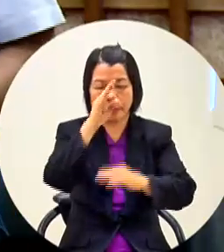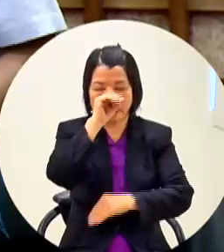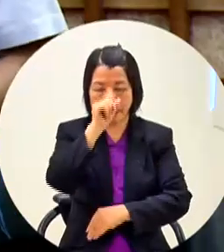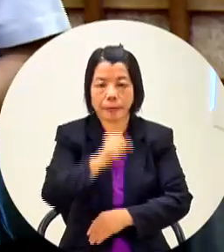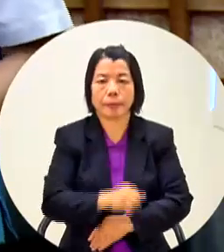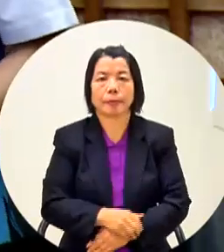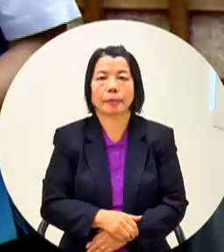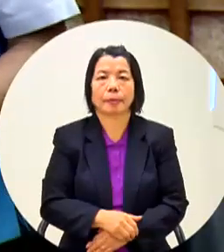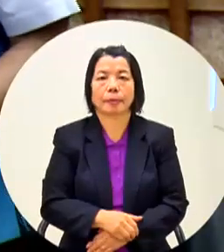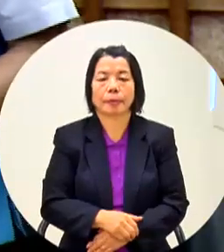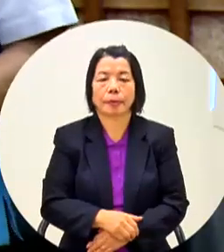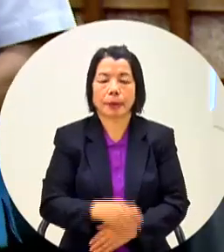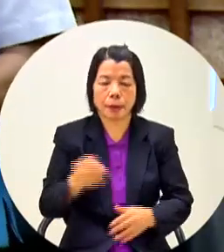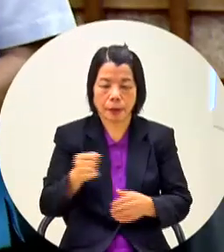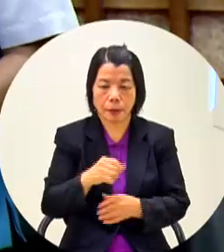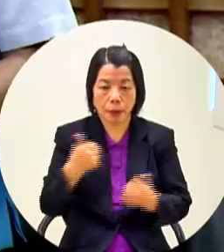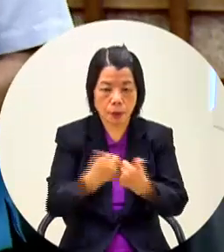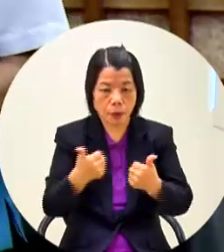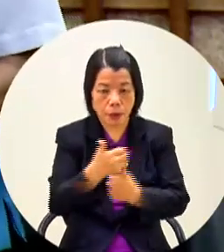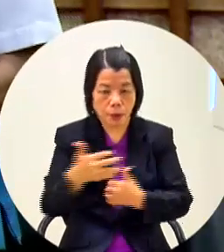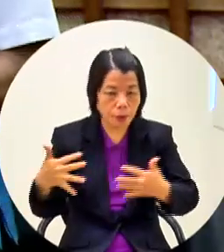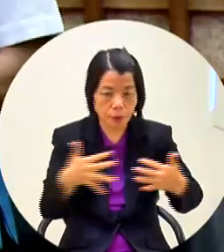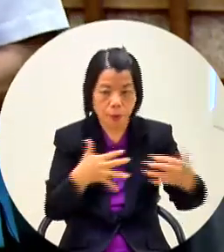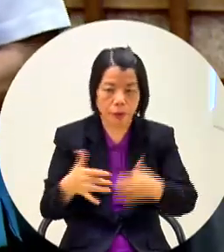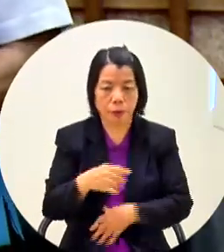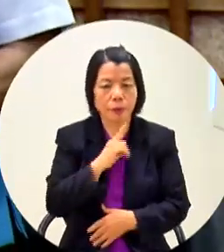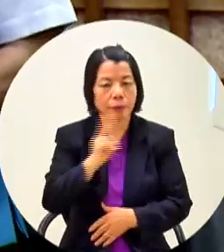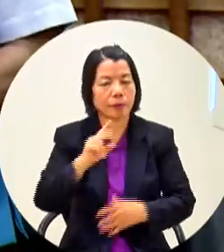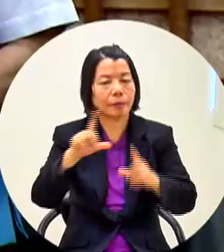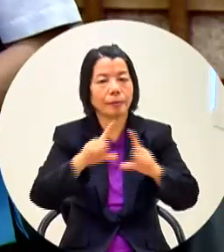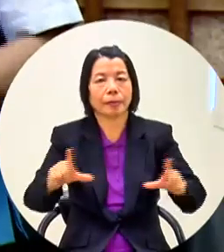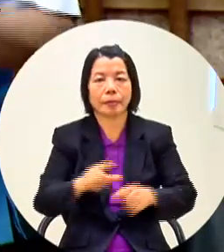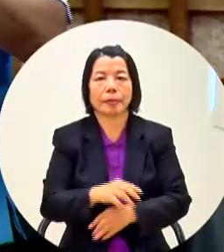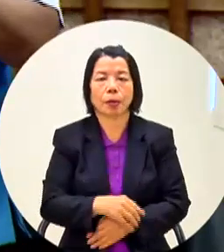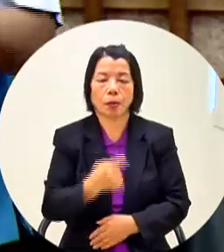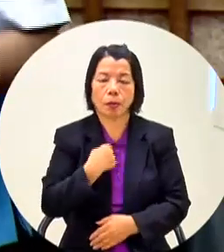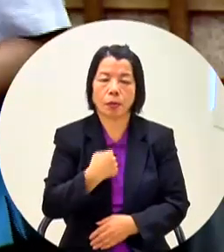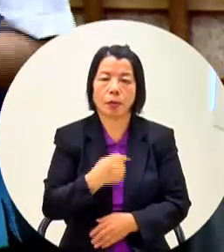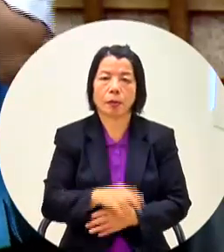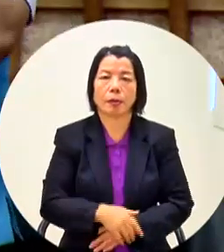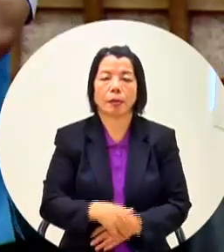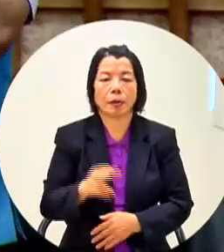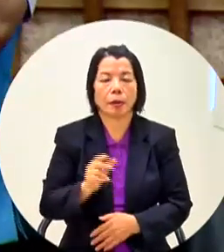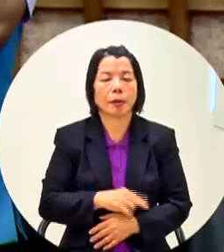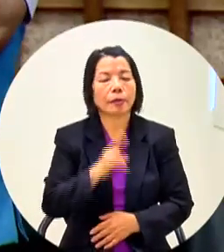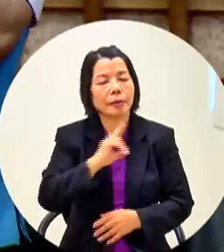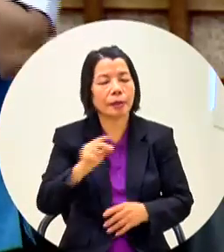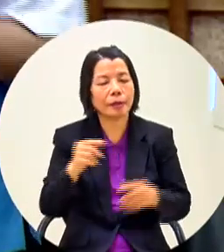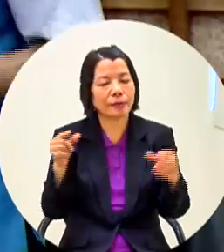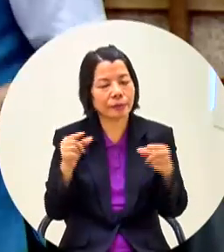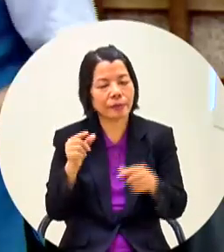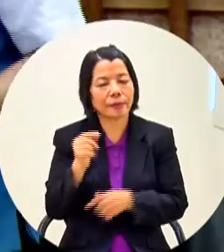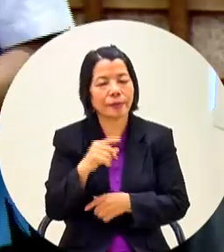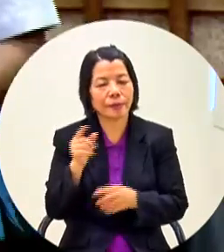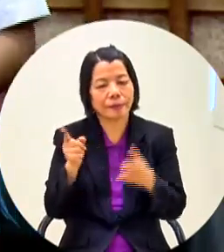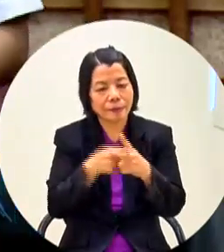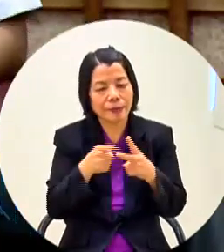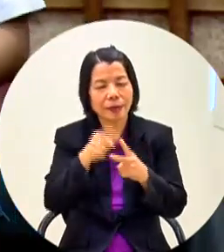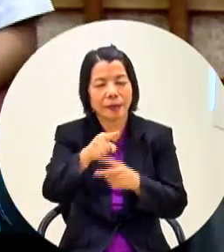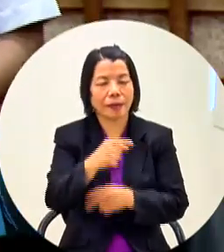到议员呢在执行呢，声量也蛮大的。啊，本席呢可能声量比较少呢，哈，市长您要注意听